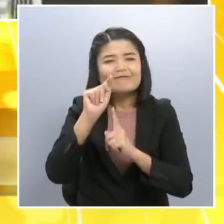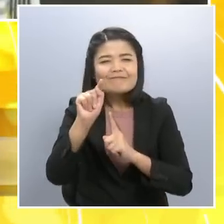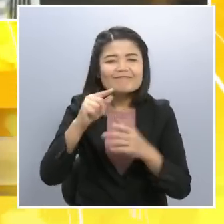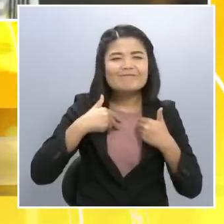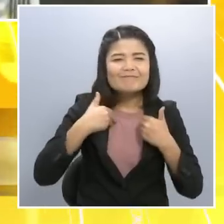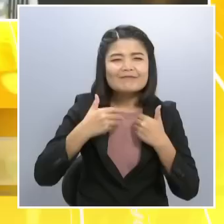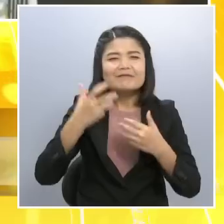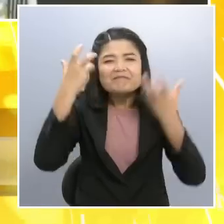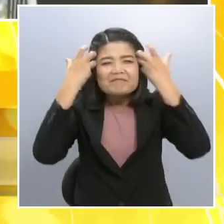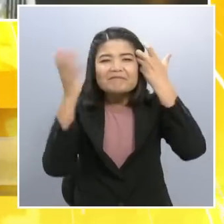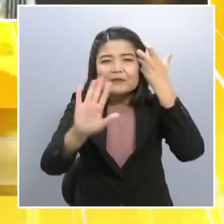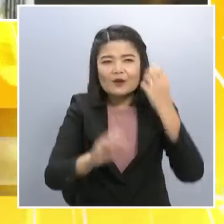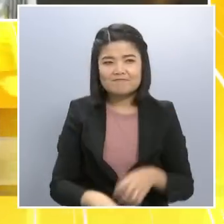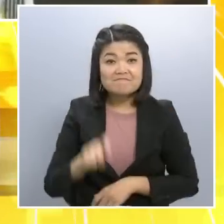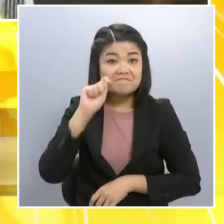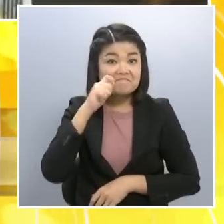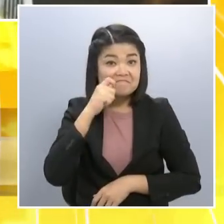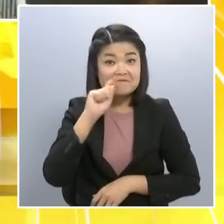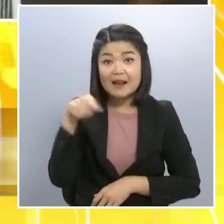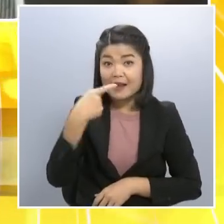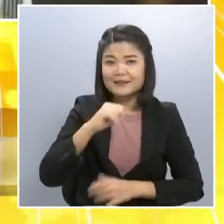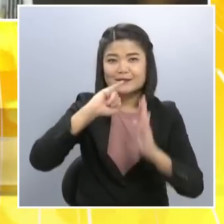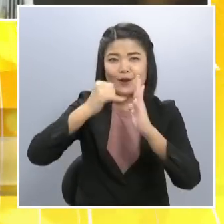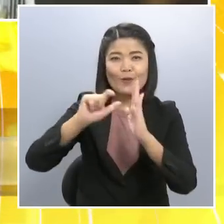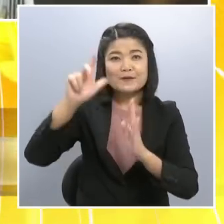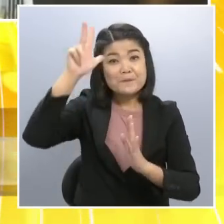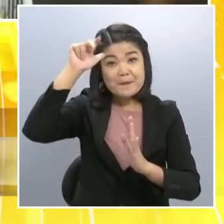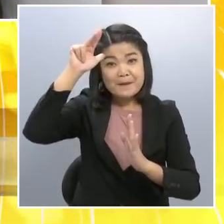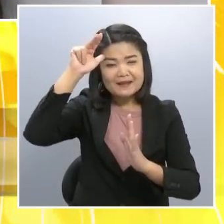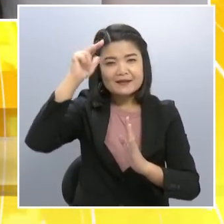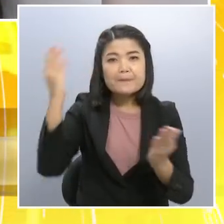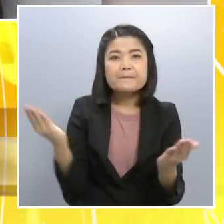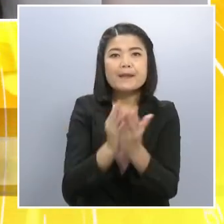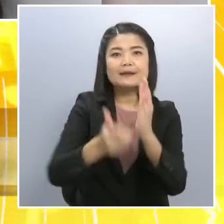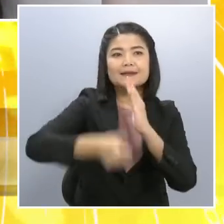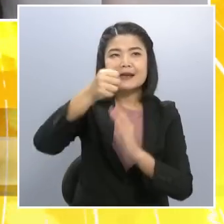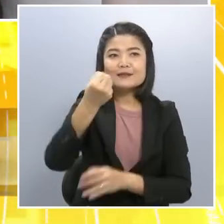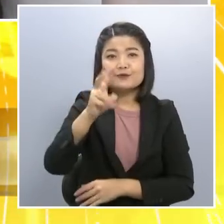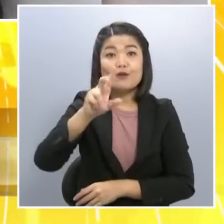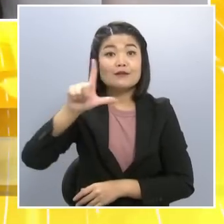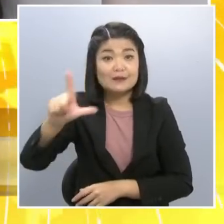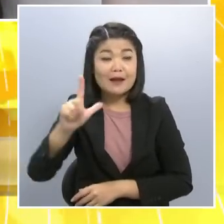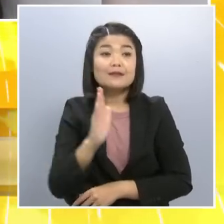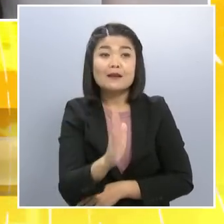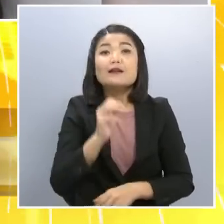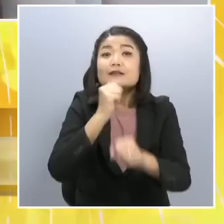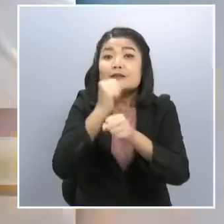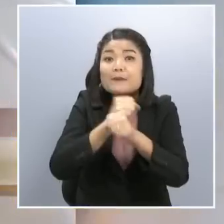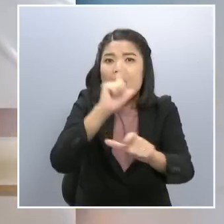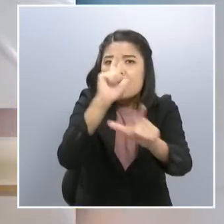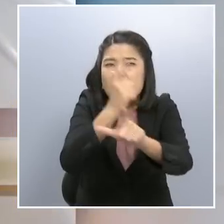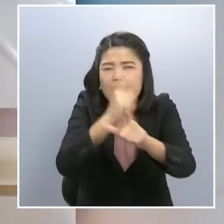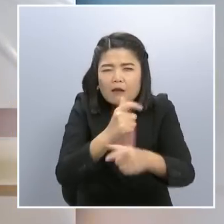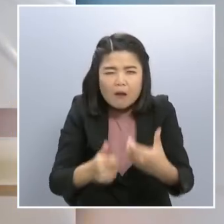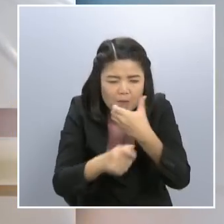ไปอีกสักท่านหนึ่งเพื่อให้อิจฉากัน ลำปางค่ะ12ล้านเหมือนกันนะคะท่านนี้เป็นช่างเชื่อมประกอบนะคะท่านผู้ช